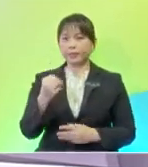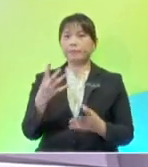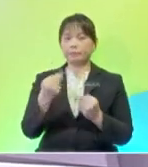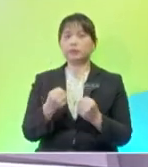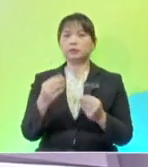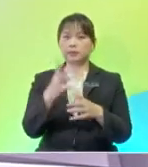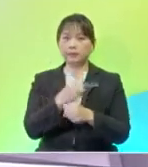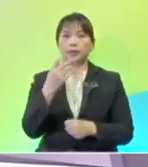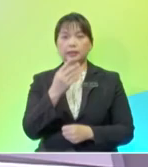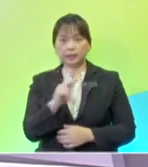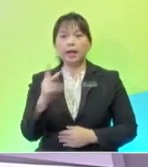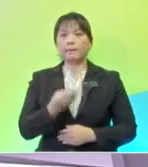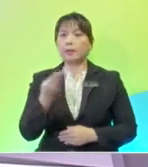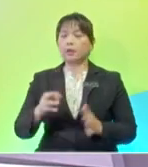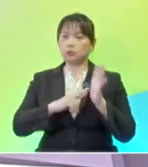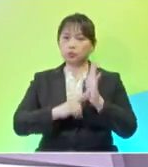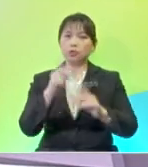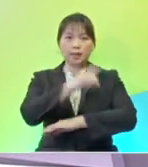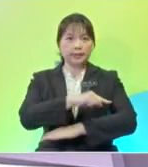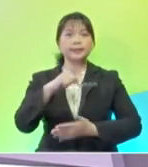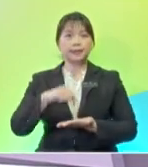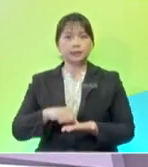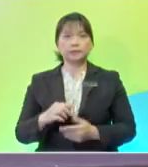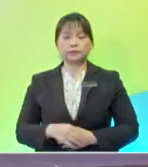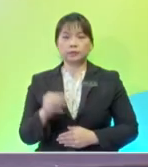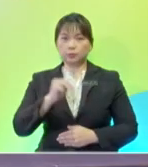rujukan pembelajaran kita pada hari ini